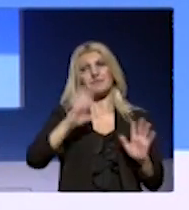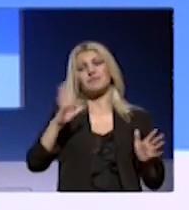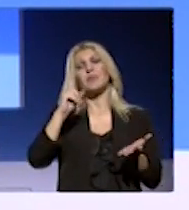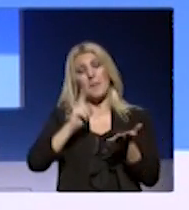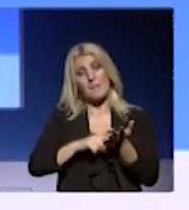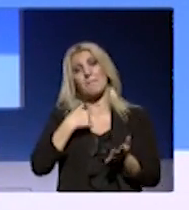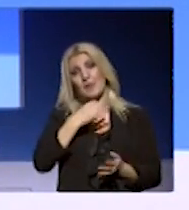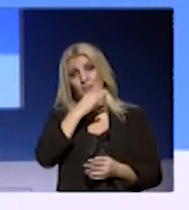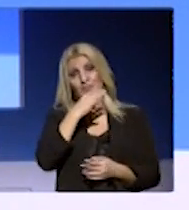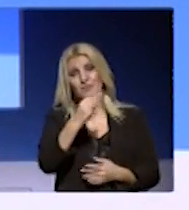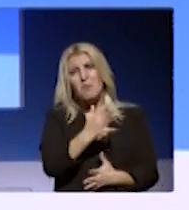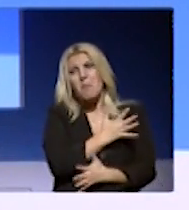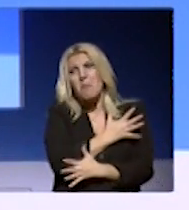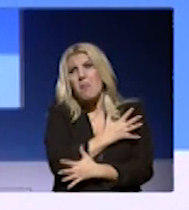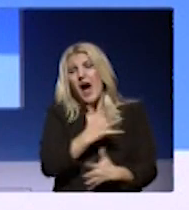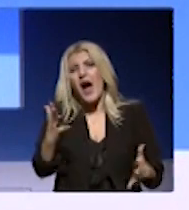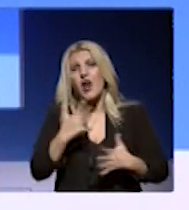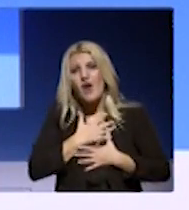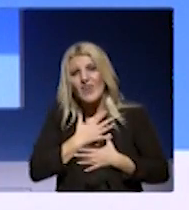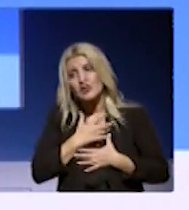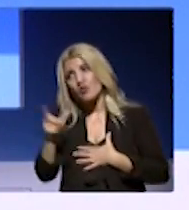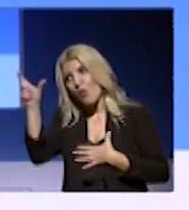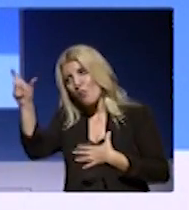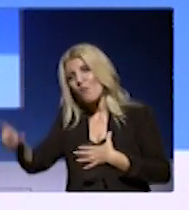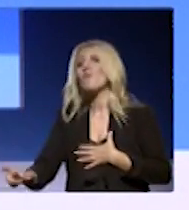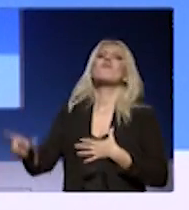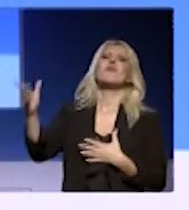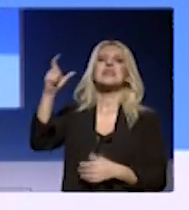μεγάλο ευχαριστώ στον Αντώνη τον Σαμαρά για...